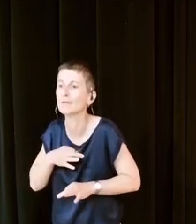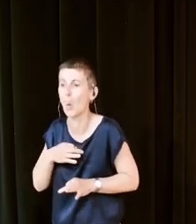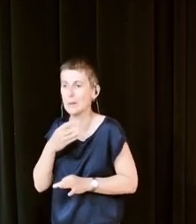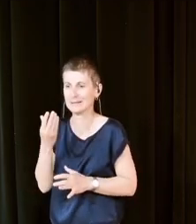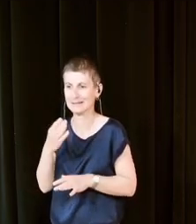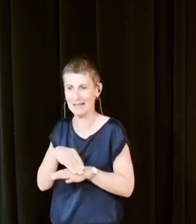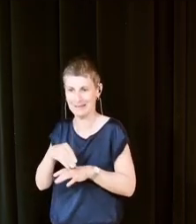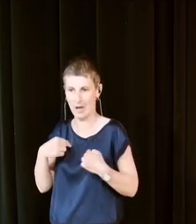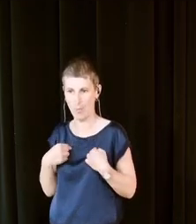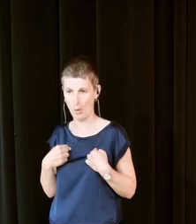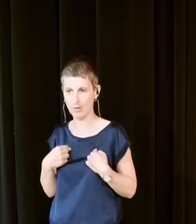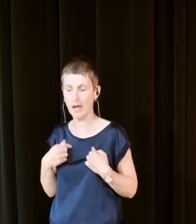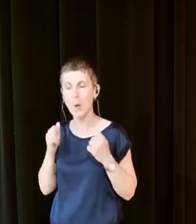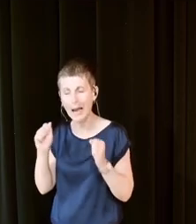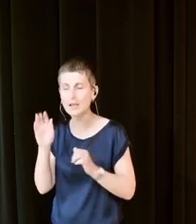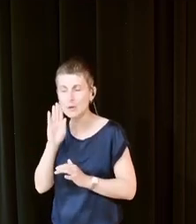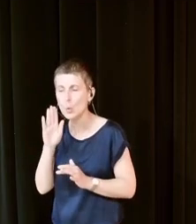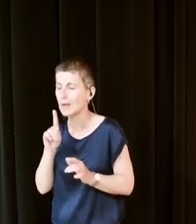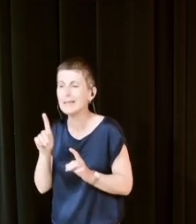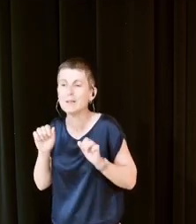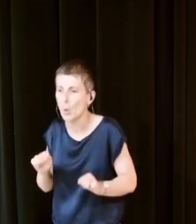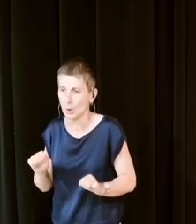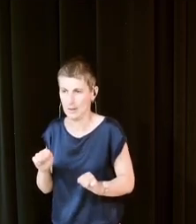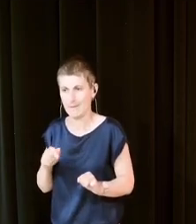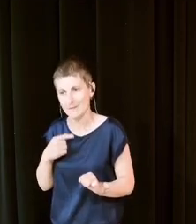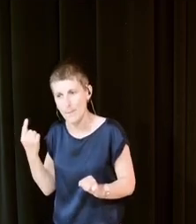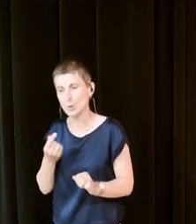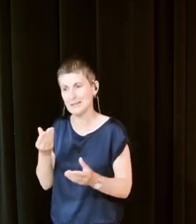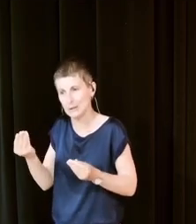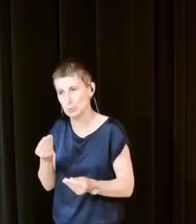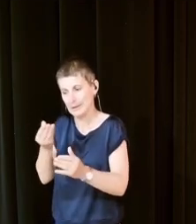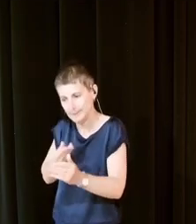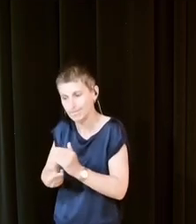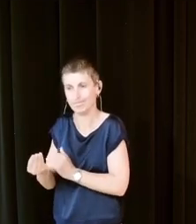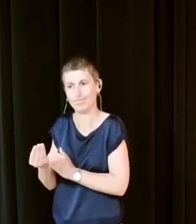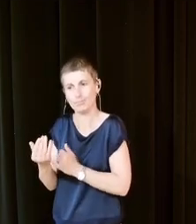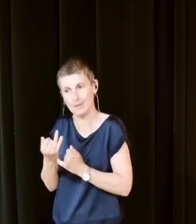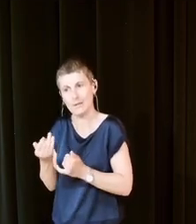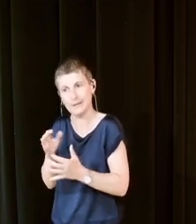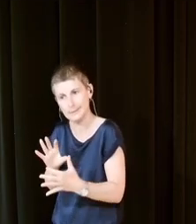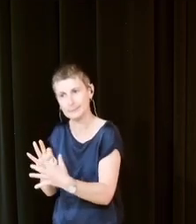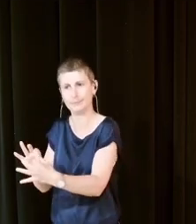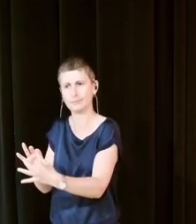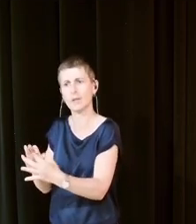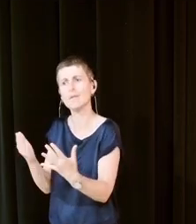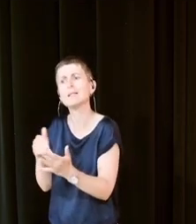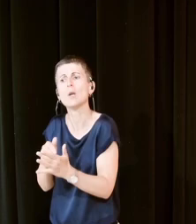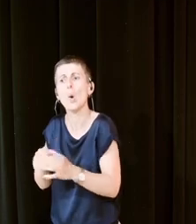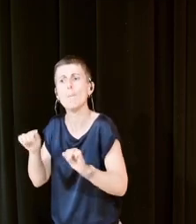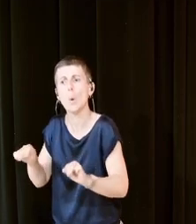verstehen mich richtig, ja, aktiv zuhören. Ja, klar. Und was wäre da noch vielleicht eine Möglichkeit, die Sie sehen,